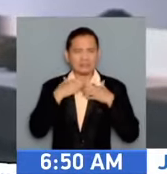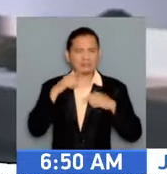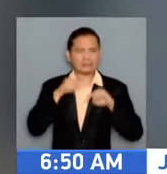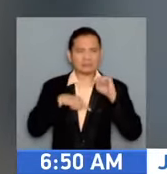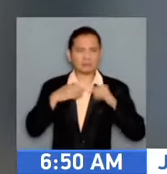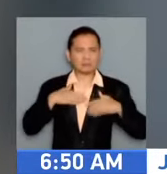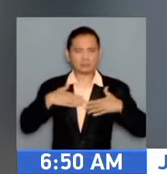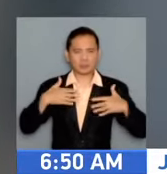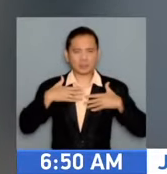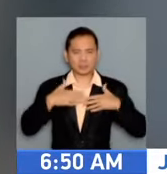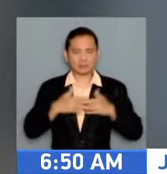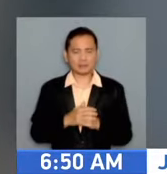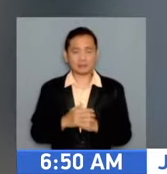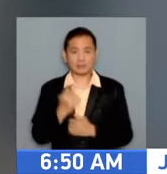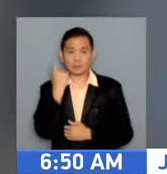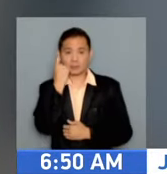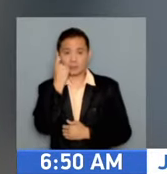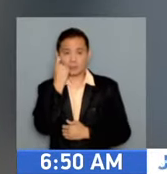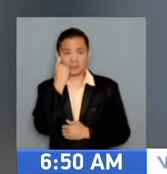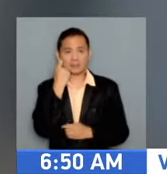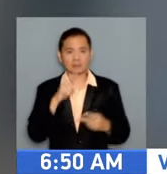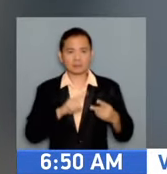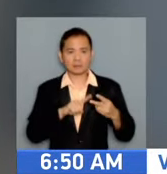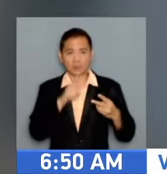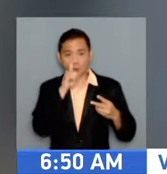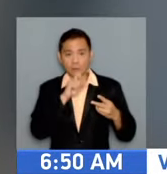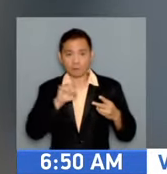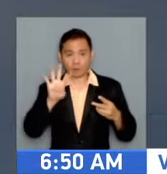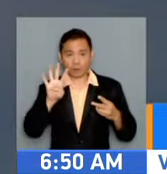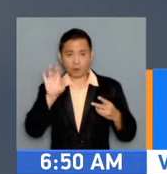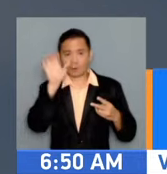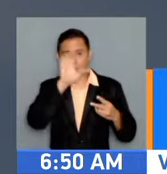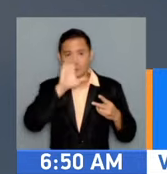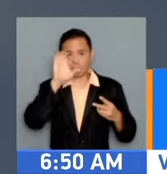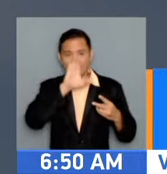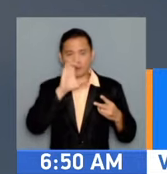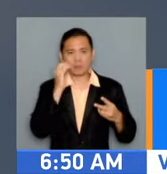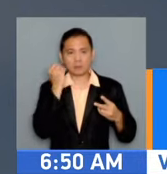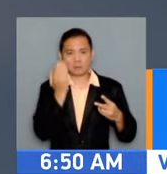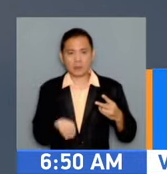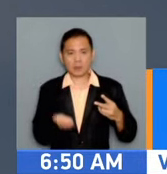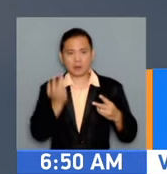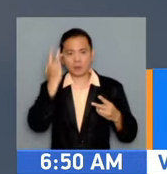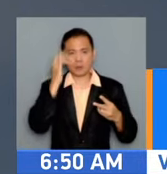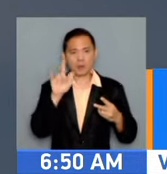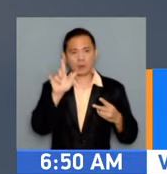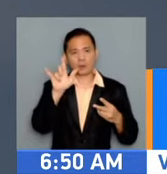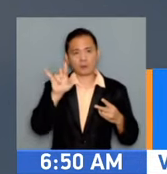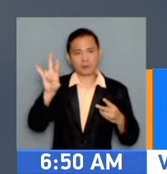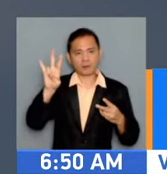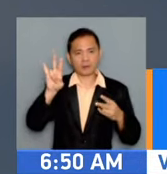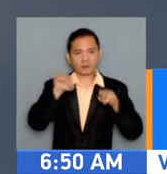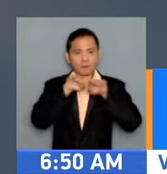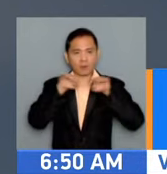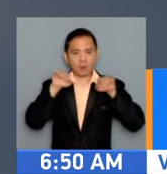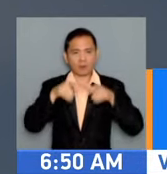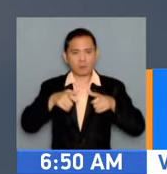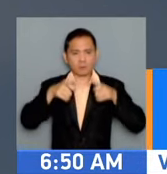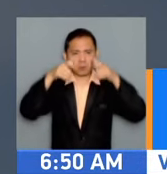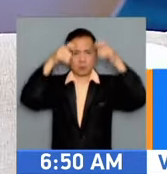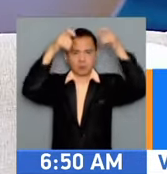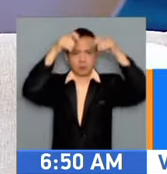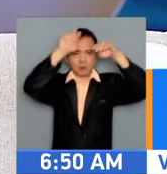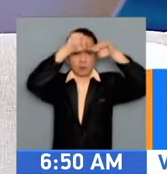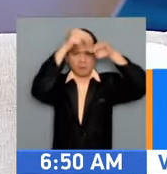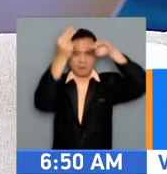4 na taong gulang na bata sa Cebu City ang namatay matapos mahulog mula sa 27th floor ng isang condo.